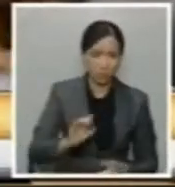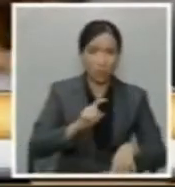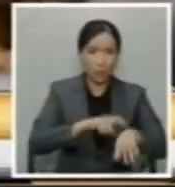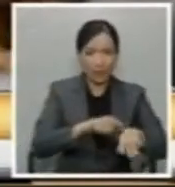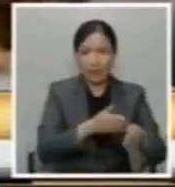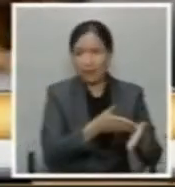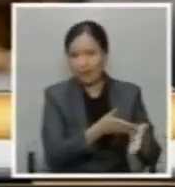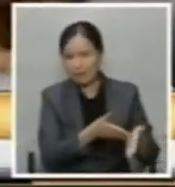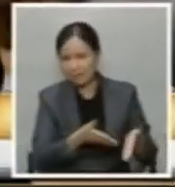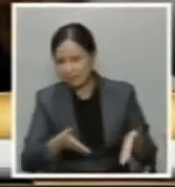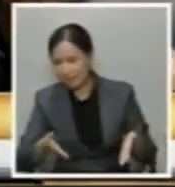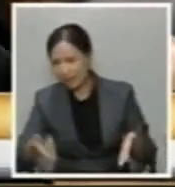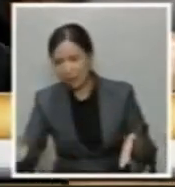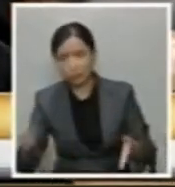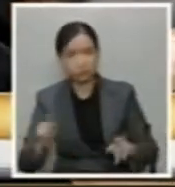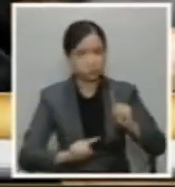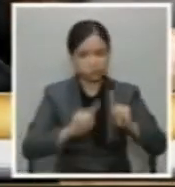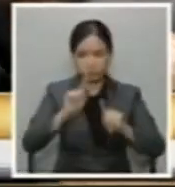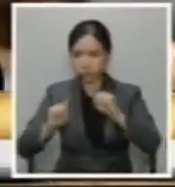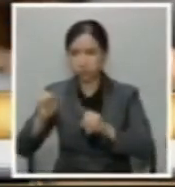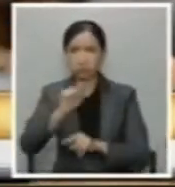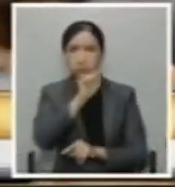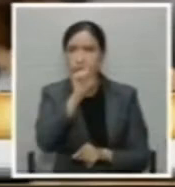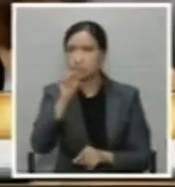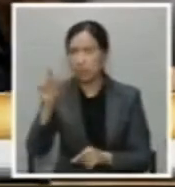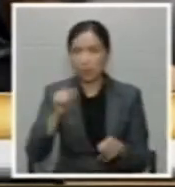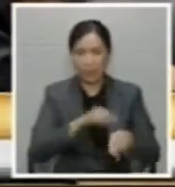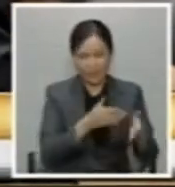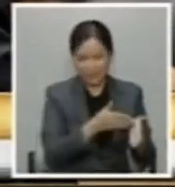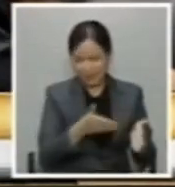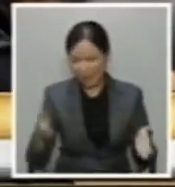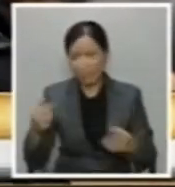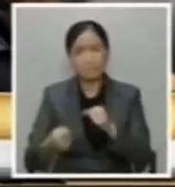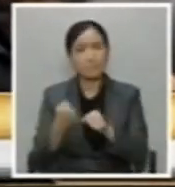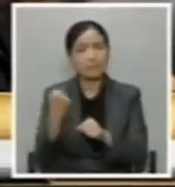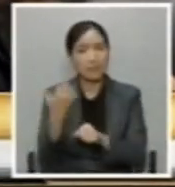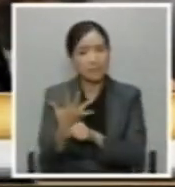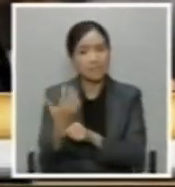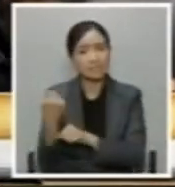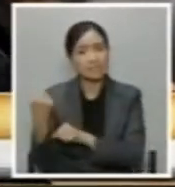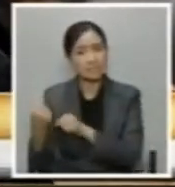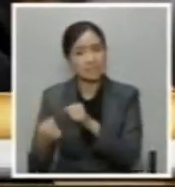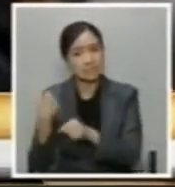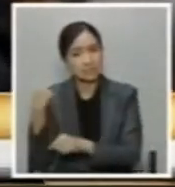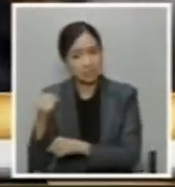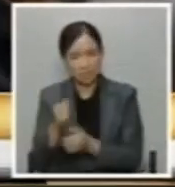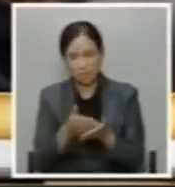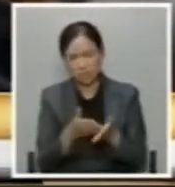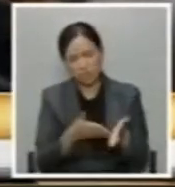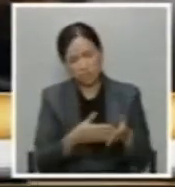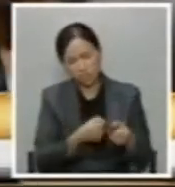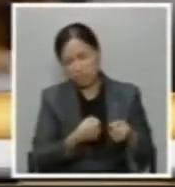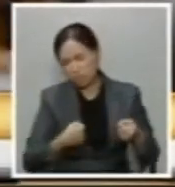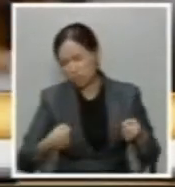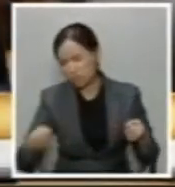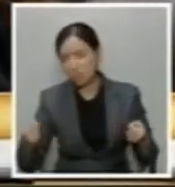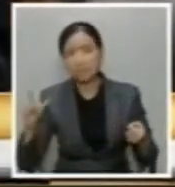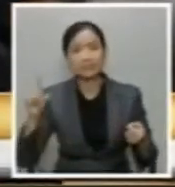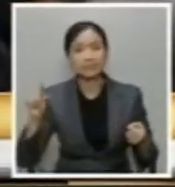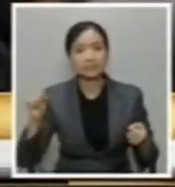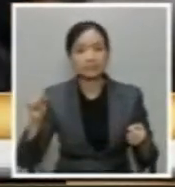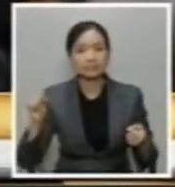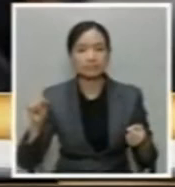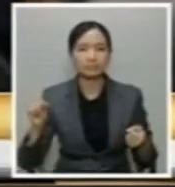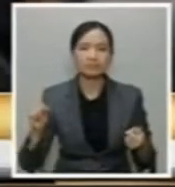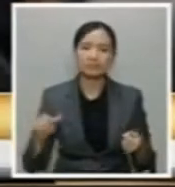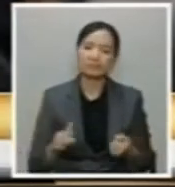มันมีสถิติพิสูจน์นะครับว่าในระยะยาว5ปี10ปีโดยเฉพาะถ้ายืดยาวถึง20ปีเนี่ยไม่มีอะไรที่มีผล